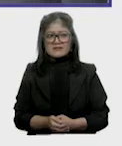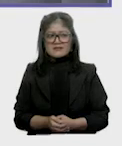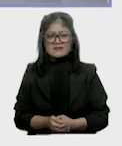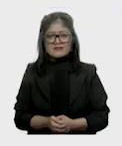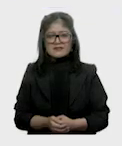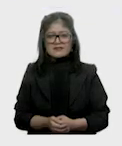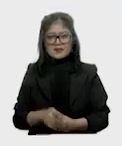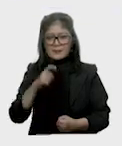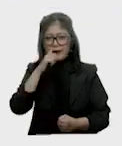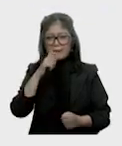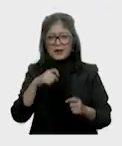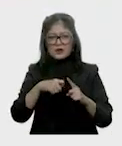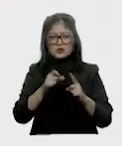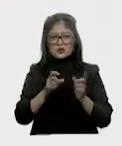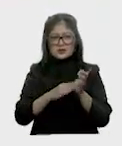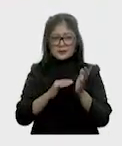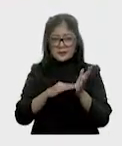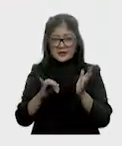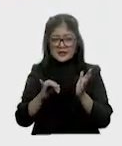Kusimin. Kusimin.